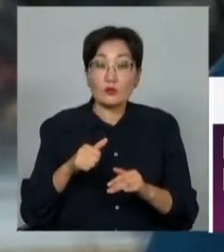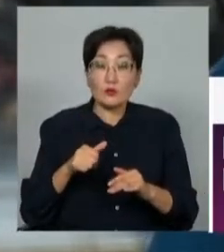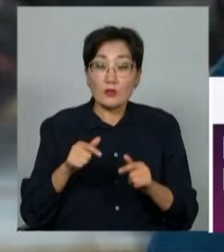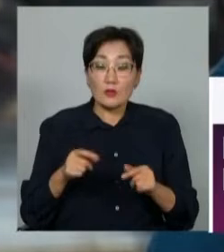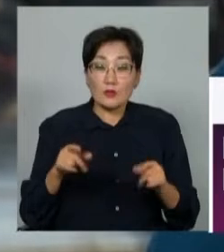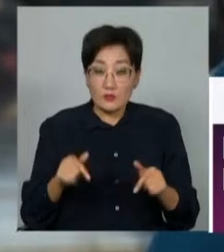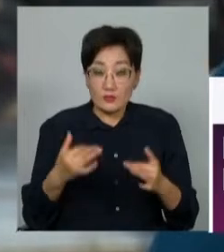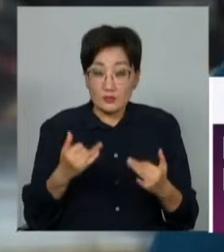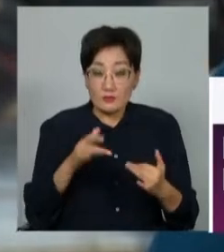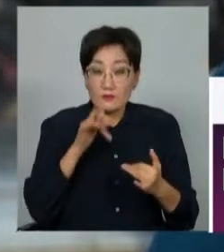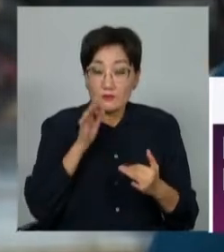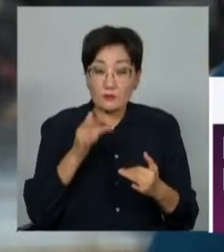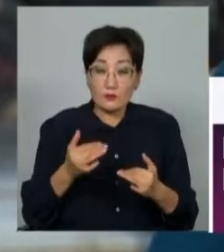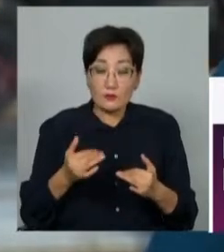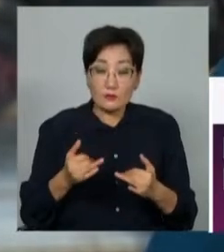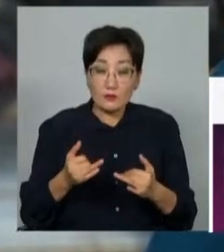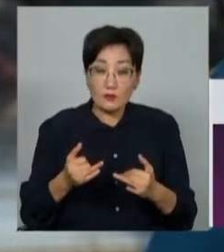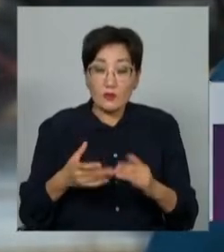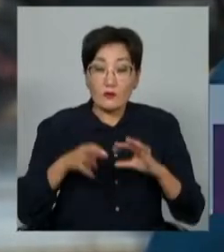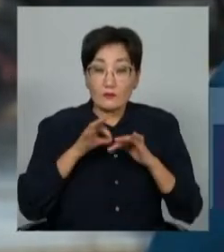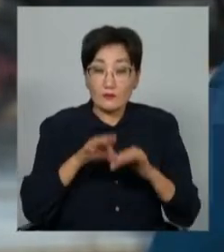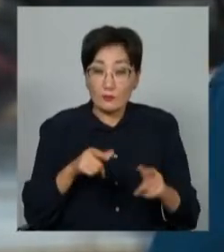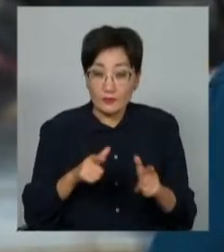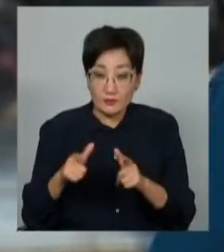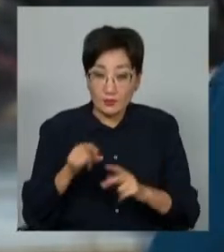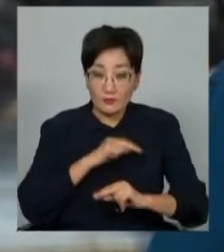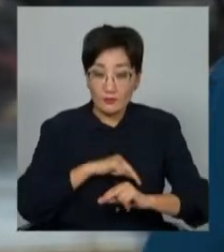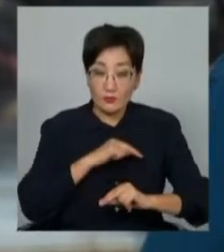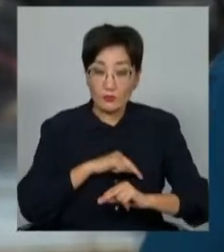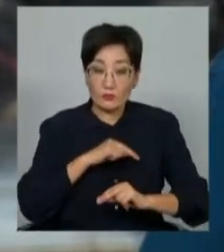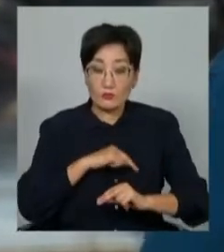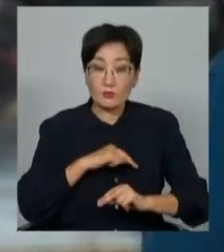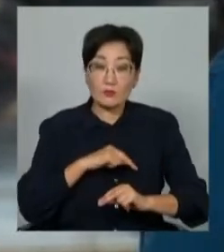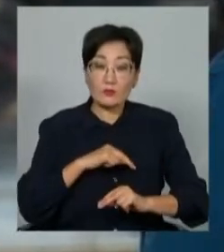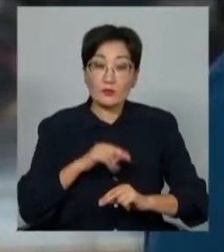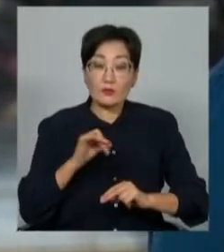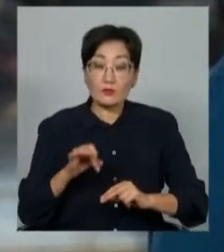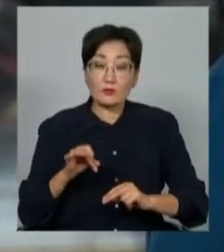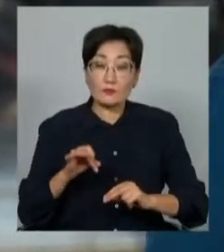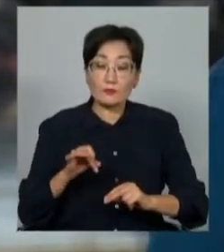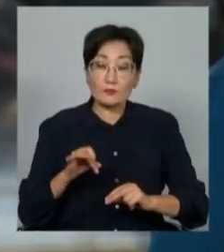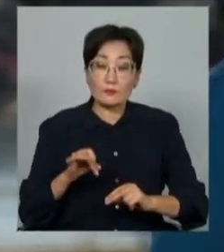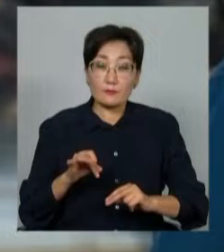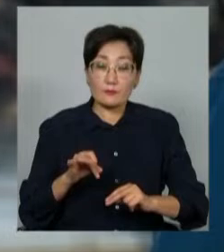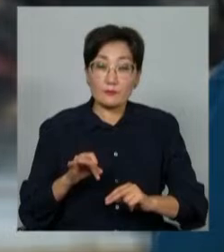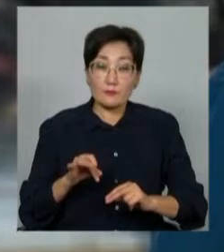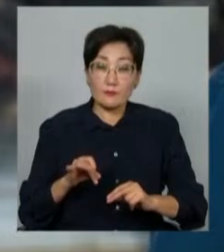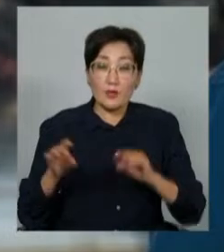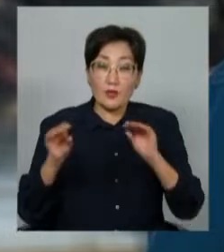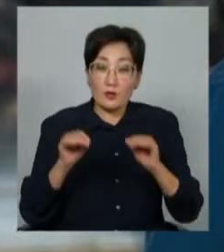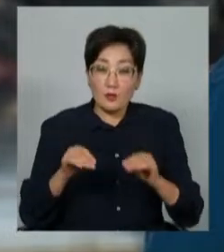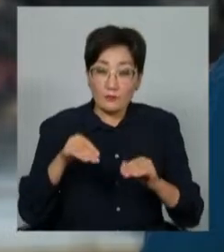На данный момент ведутся подготовительные работы и